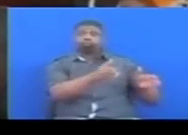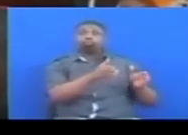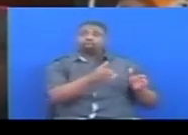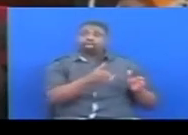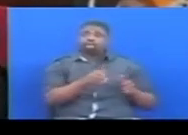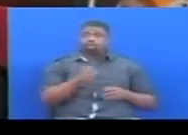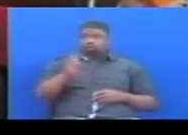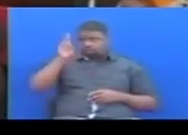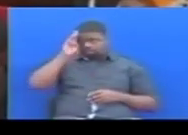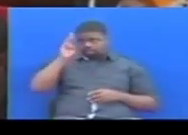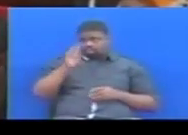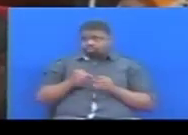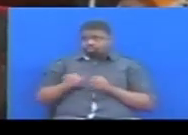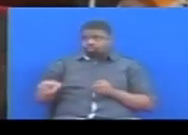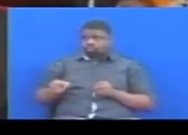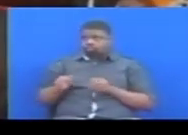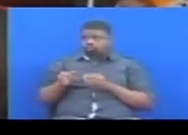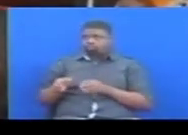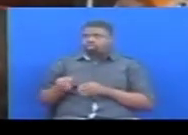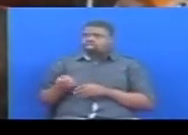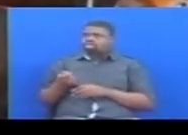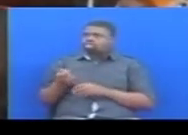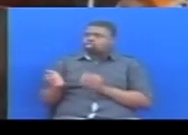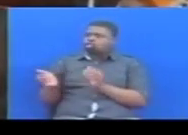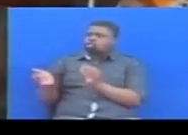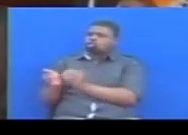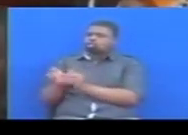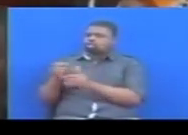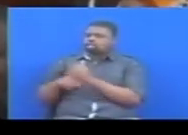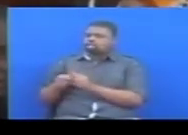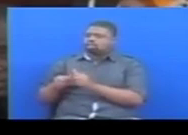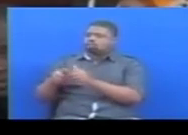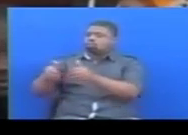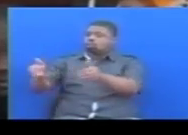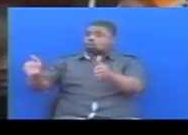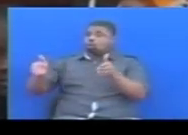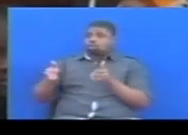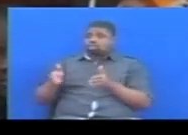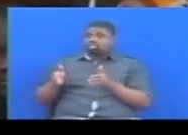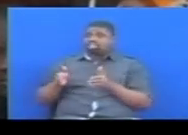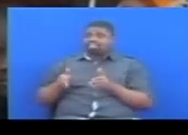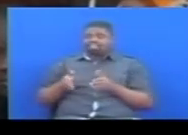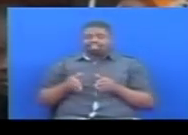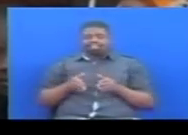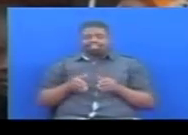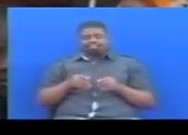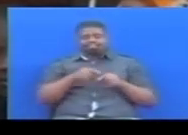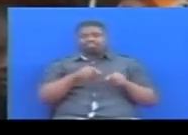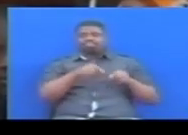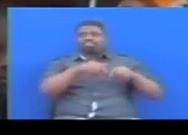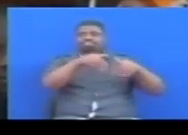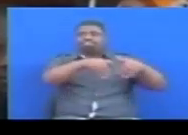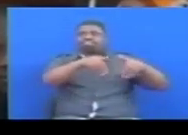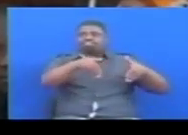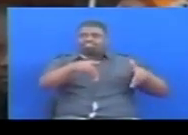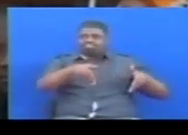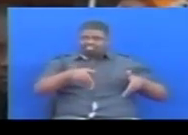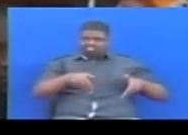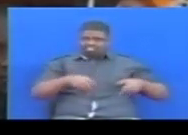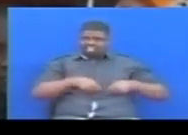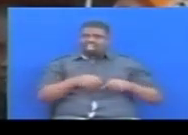kilitengwa hicho kichumba kidogo ndani ya odi ya wazazi. Napo kuna vitanda vitatu tu, watu wazima wanakaa mle